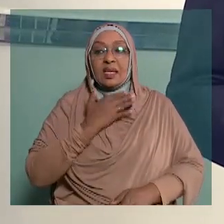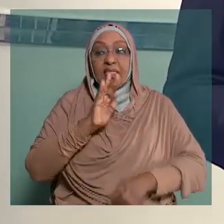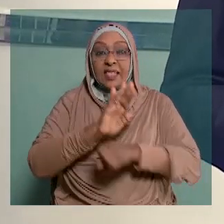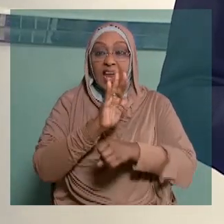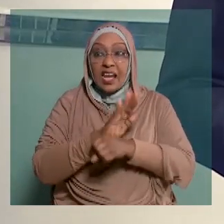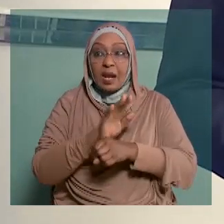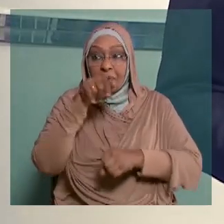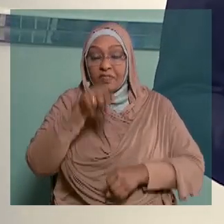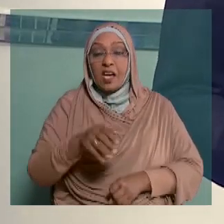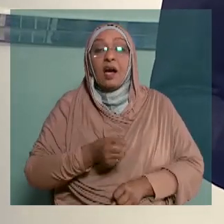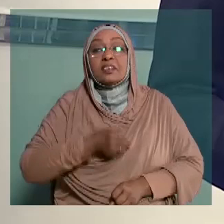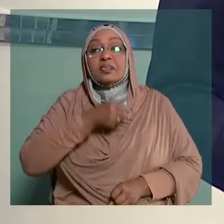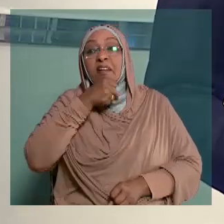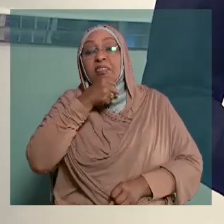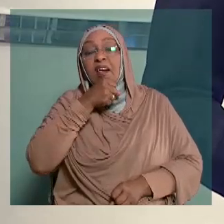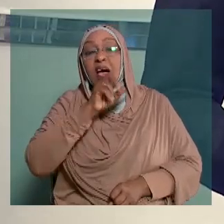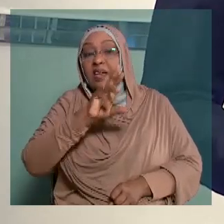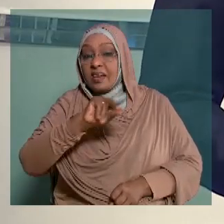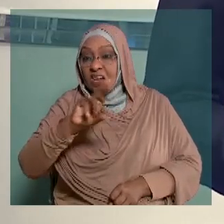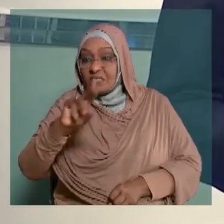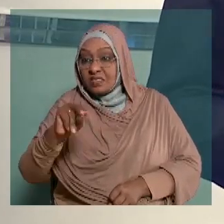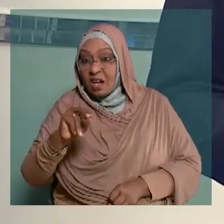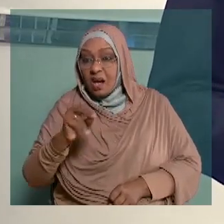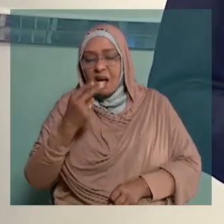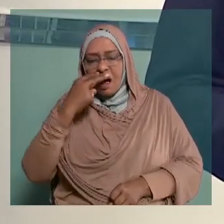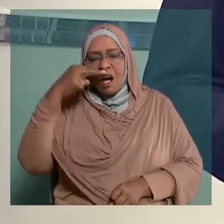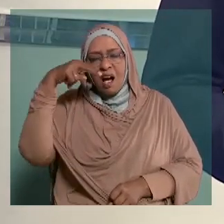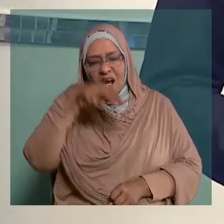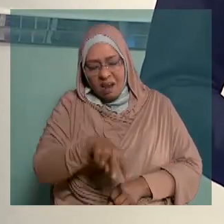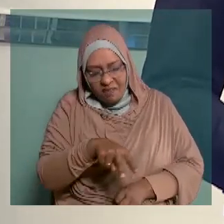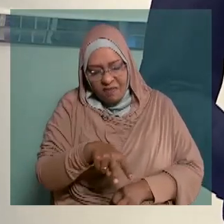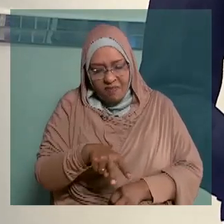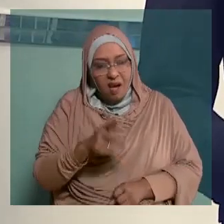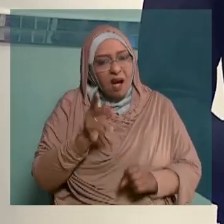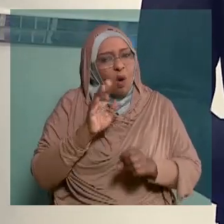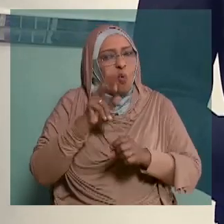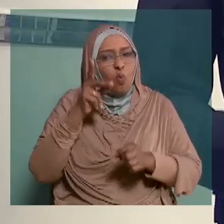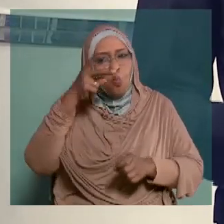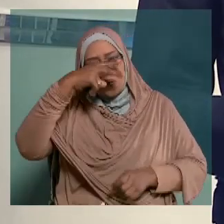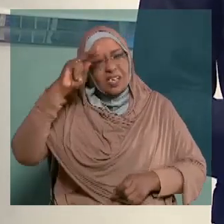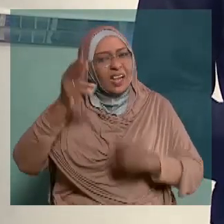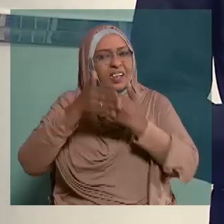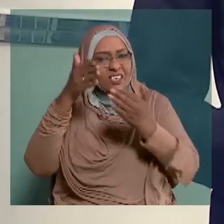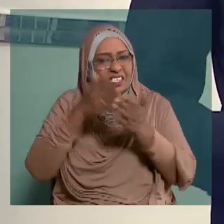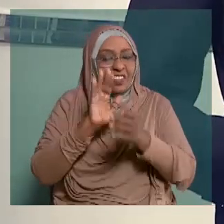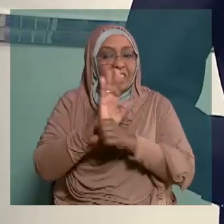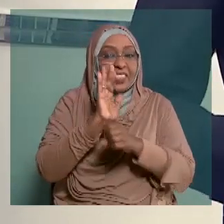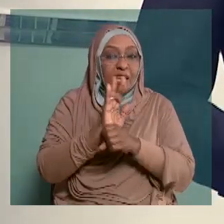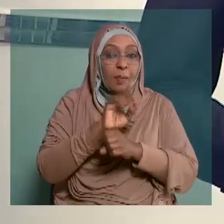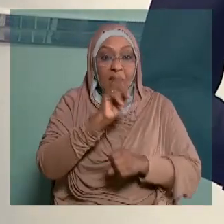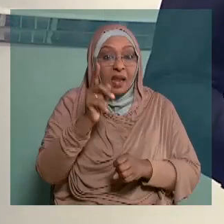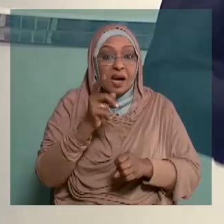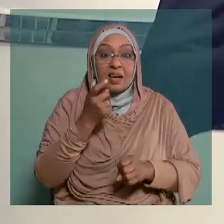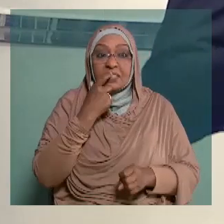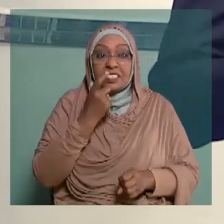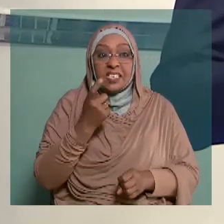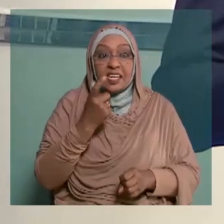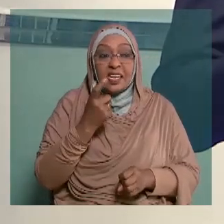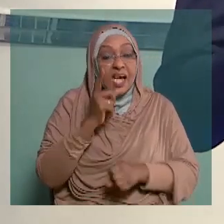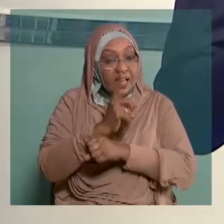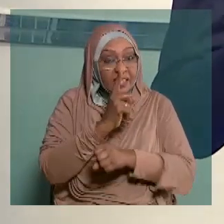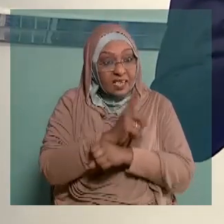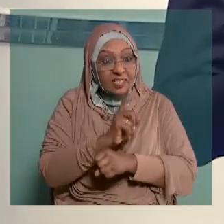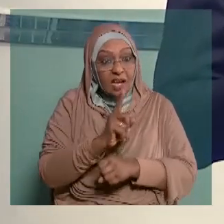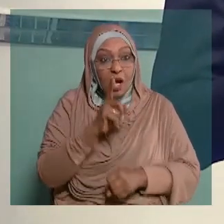بها جدودنا رغم أنف الطفرة الهائلة في وسائل التعليم. وهنا لا أقصد ضغط السنوات الدراسية، بل